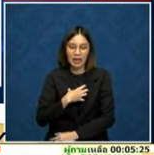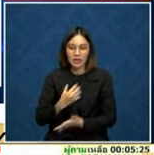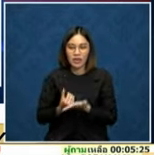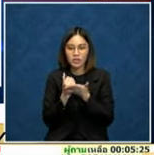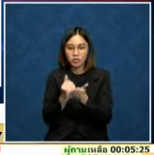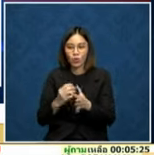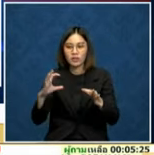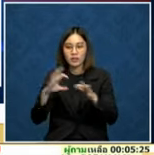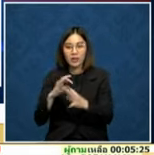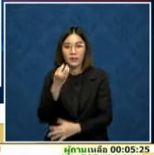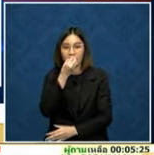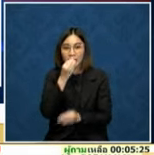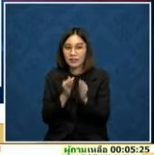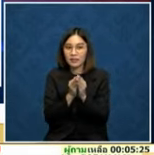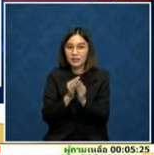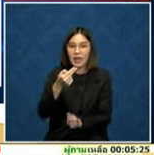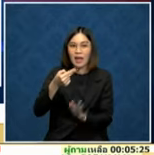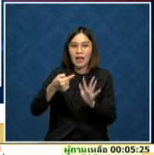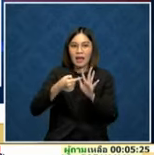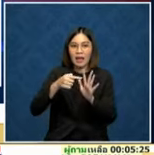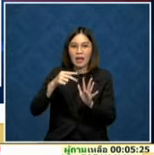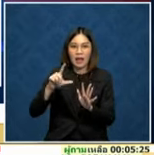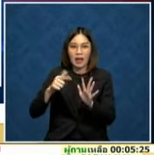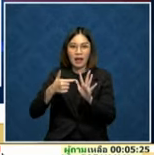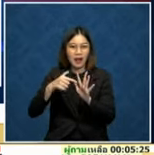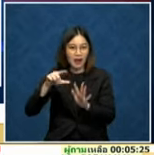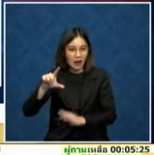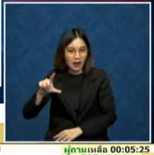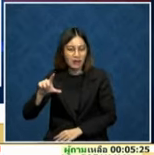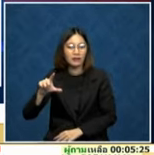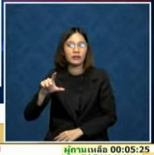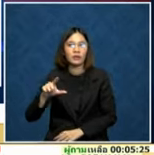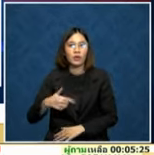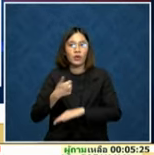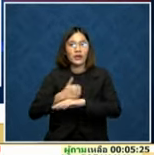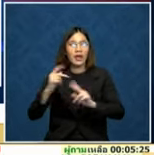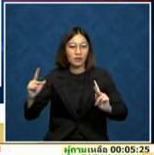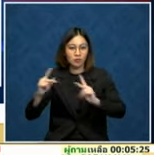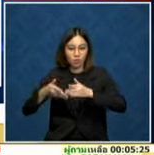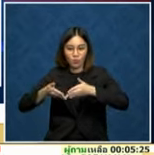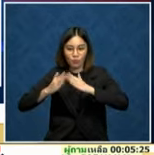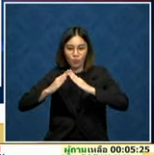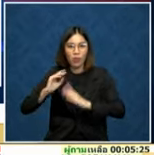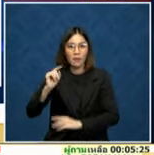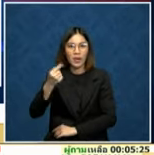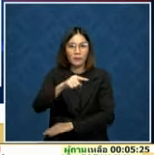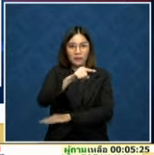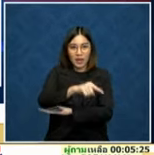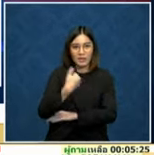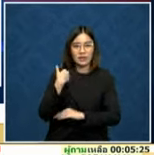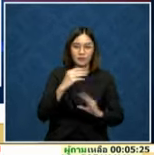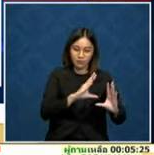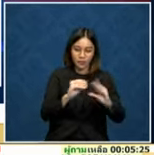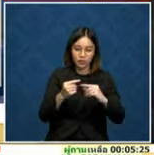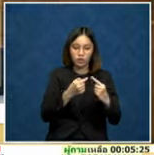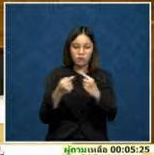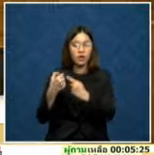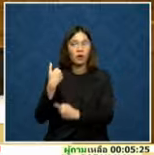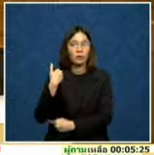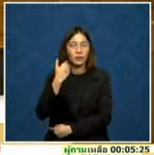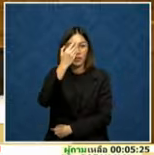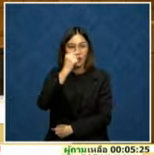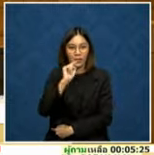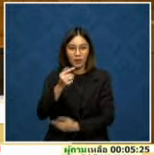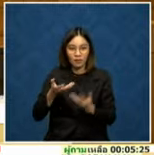เหอนทดานอาหาร pointing ดีส ก็กัตต้หมวยงานใหมขอบ บกัมเข้ไปชุมต่อเพราที่จะ